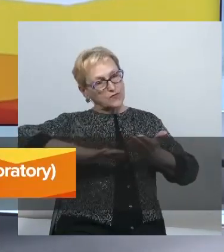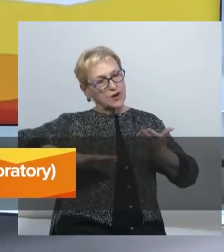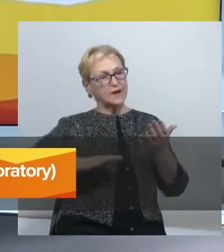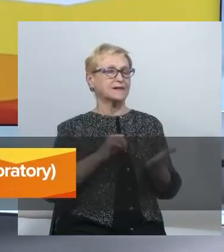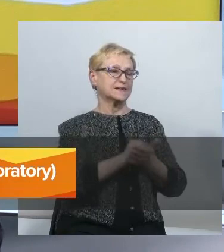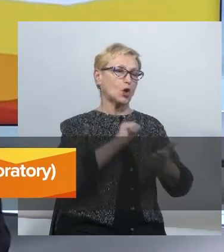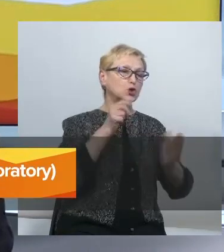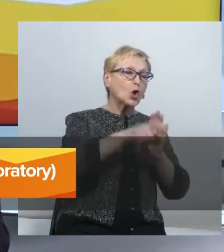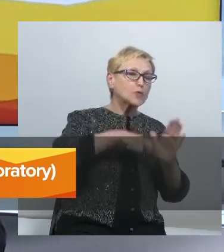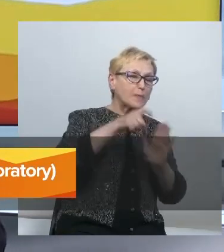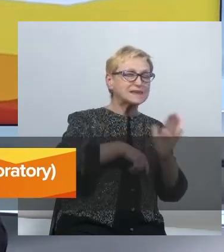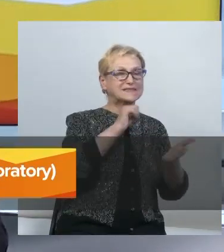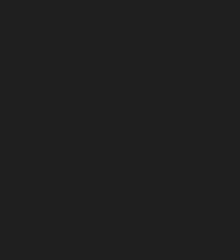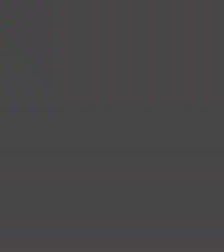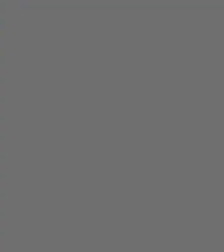Дякую.